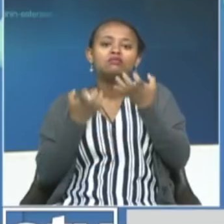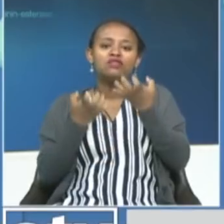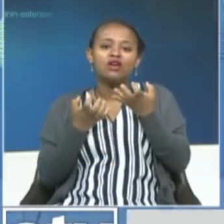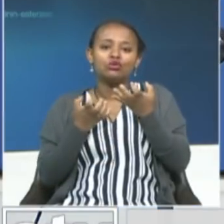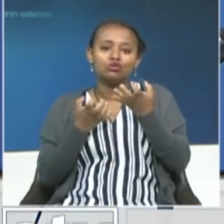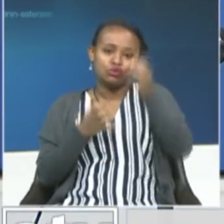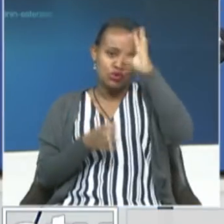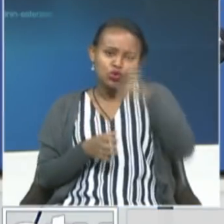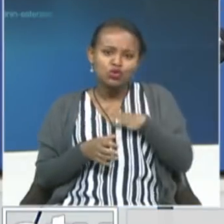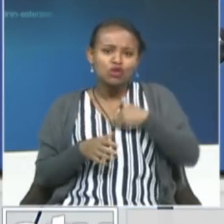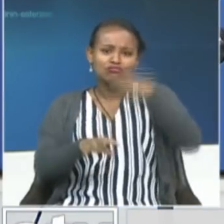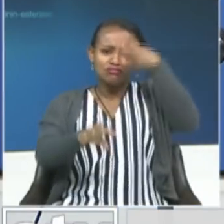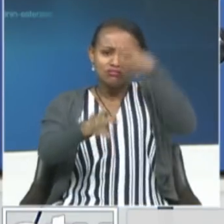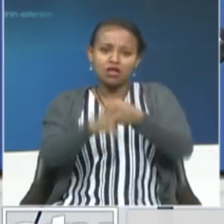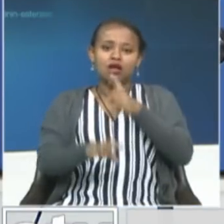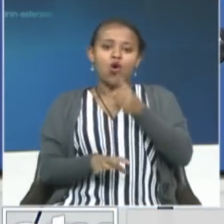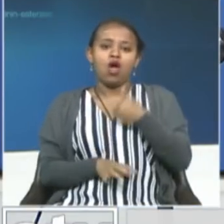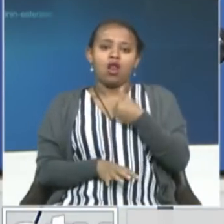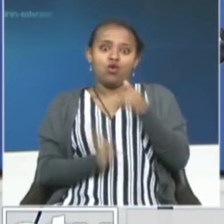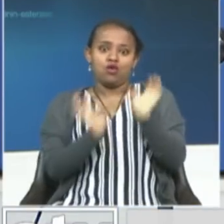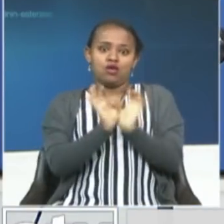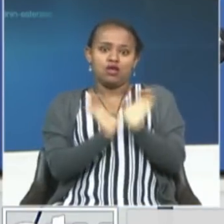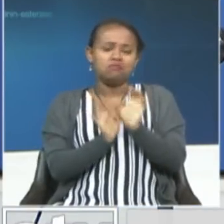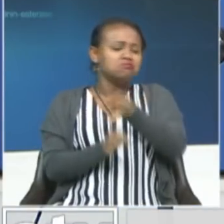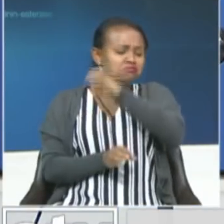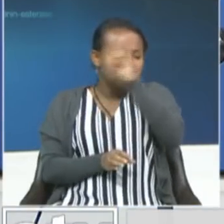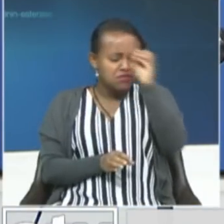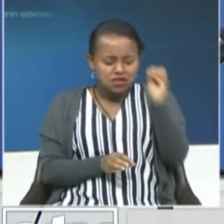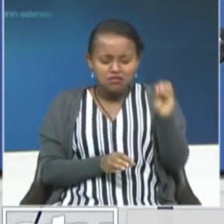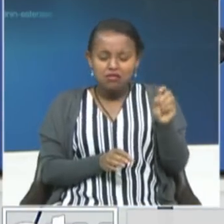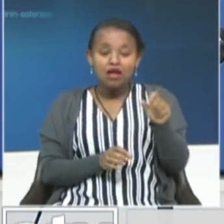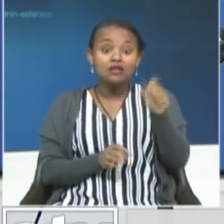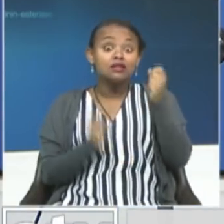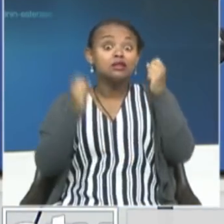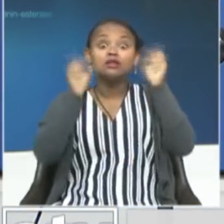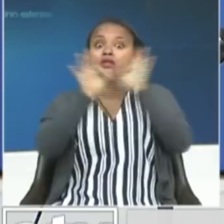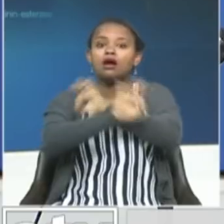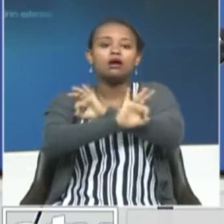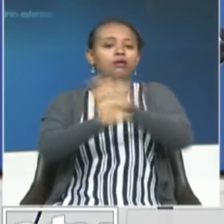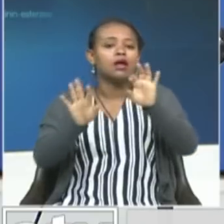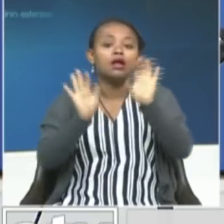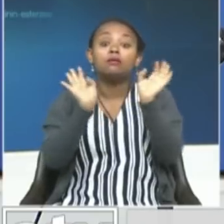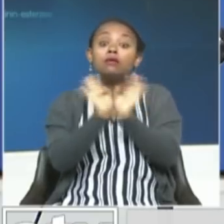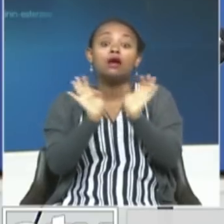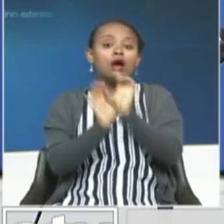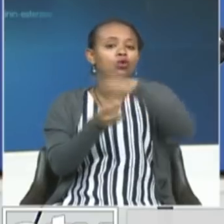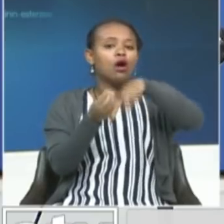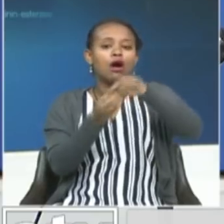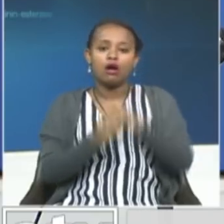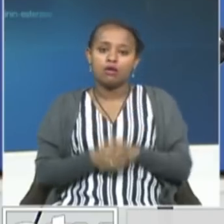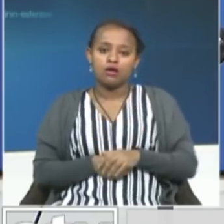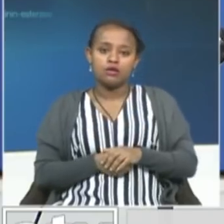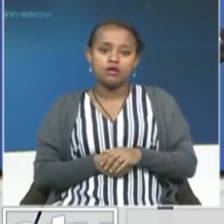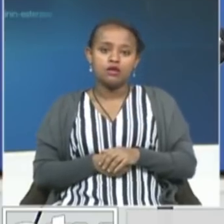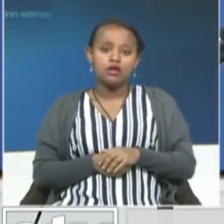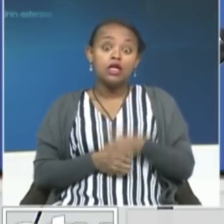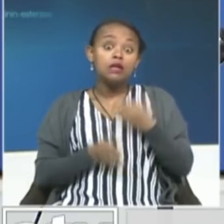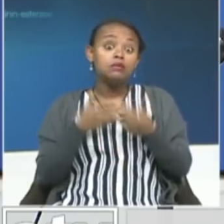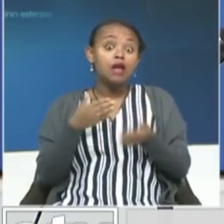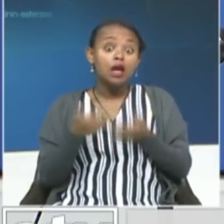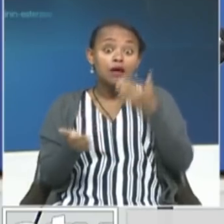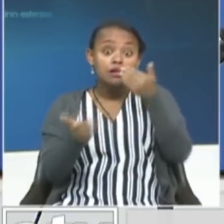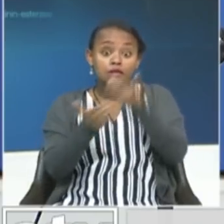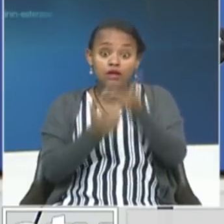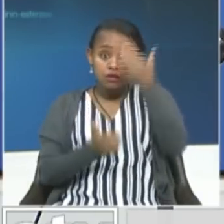በጣም ከባድ ነገር ነው ያለው እና ምንም አይነት ግንዛቤ የለም መርካቶ አካባቢ ስፔሻሊ ማለት ነው። እና በጣም ምናልባት